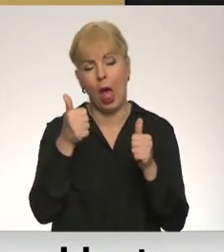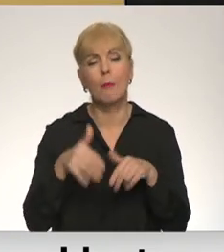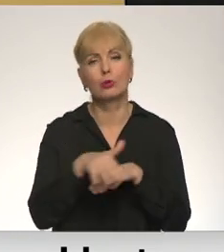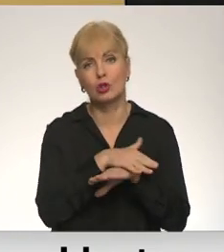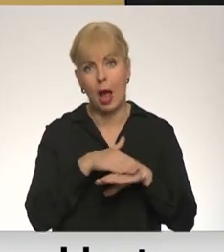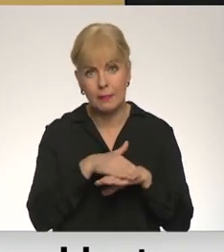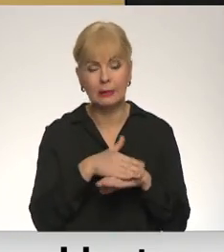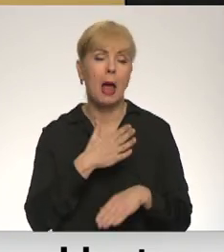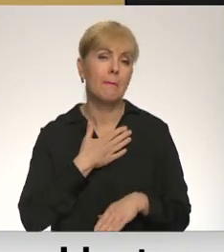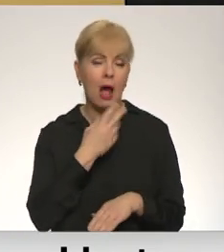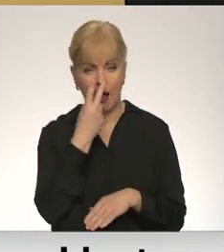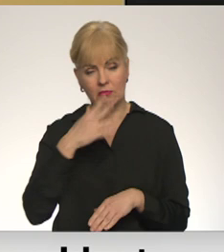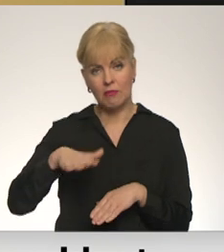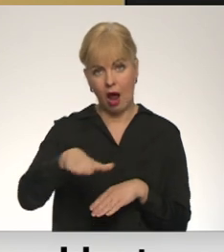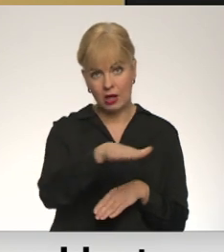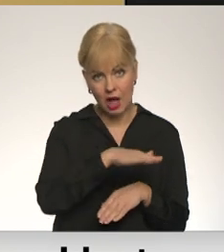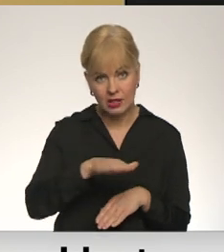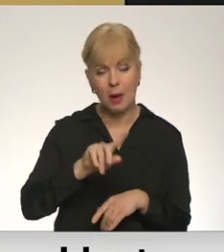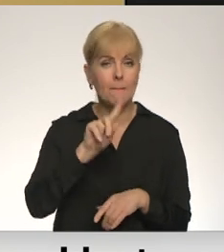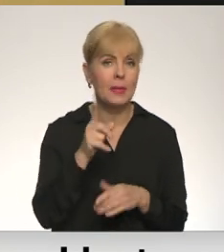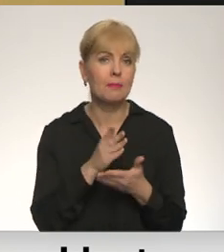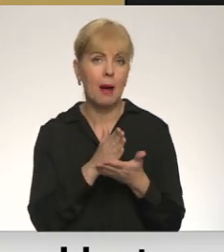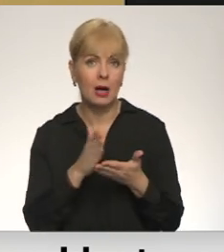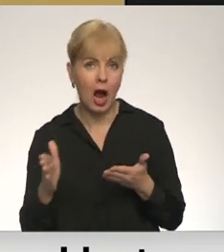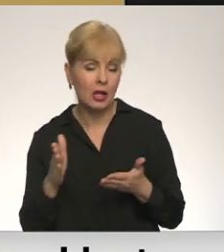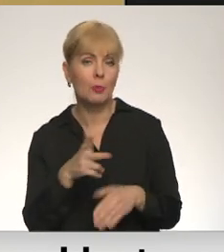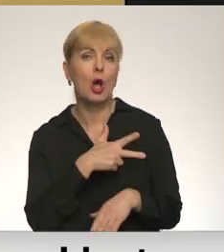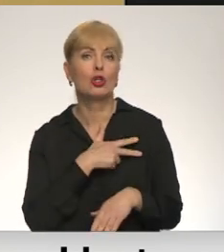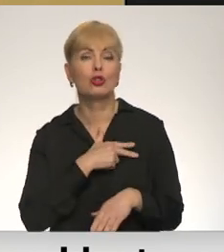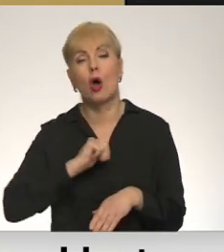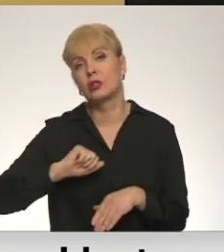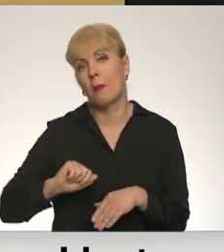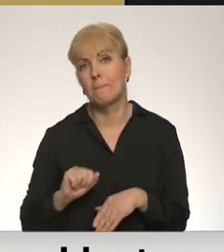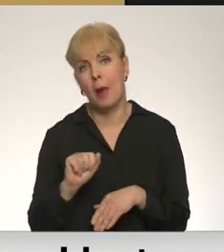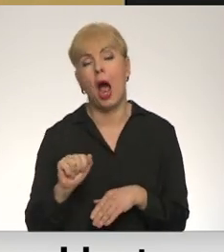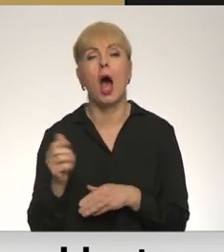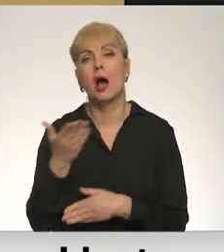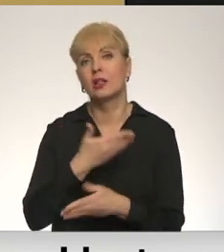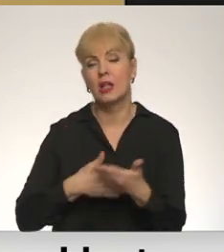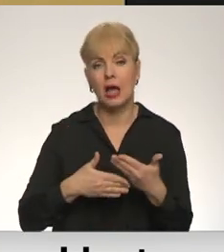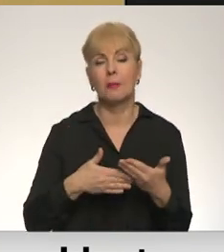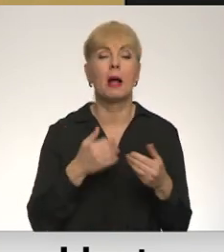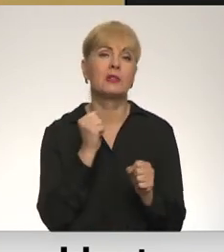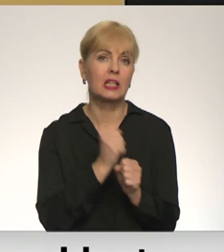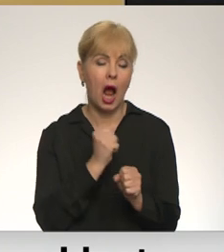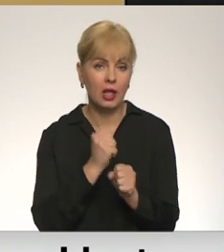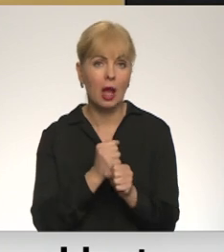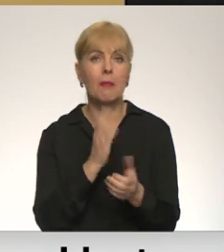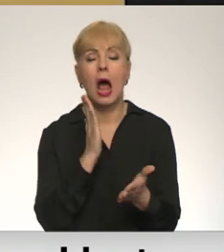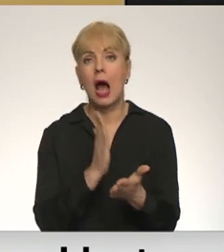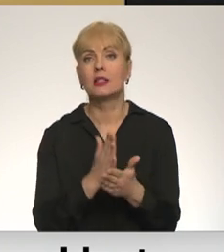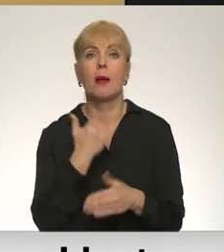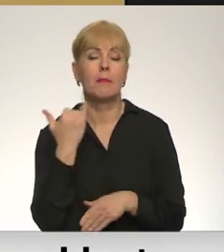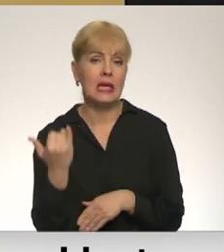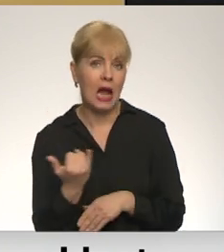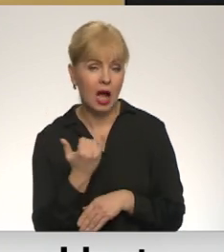ziņā, kad mums ir pirmām kārtām ar sociāliem partneriem, ar ko mēs darbojamies un esam ieinteresēti